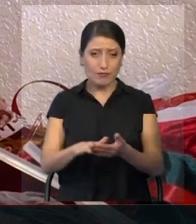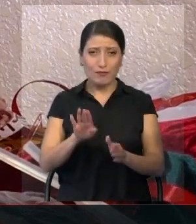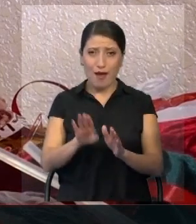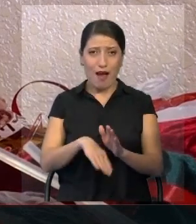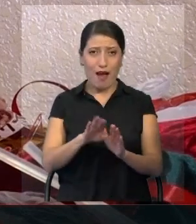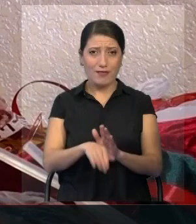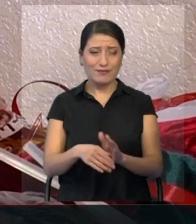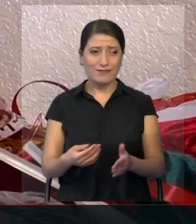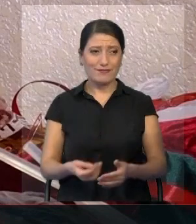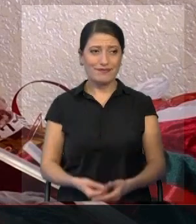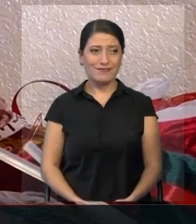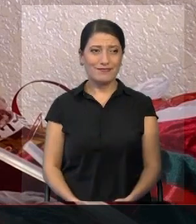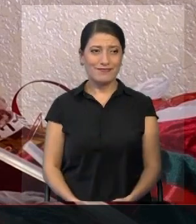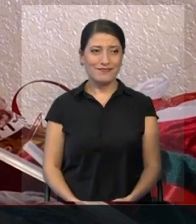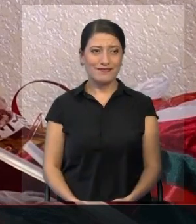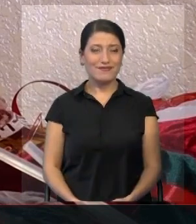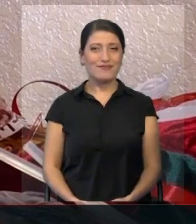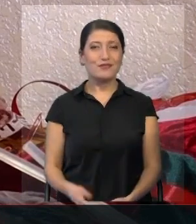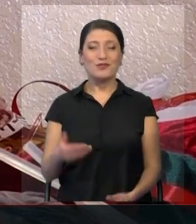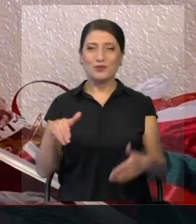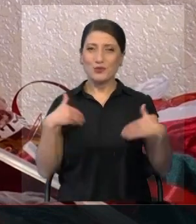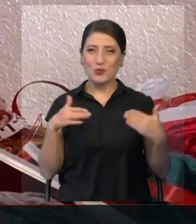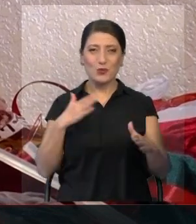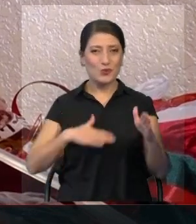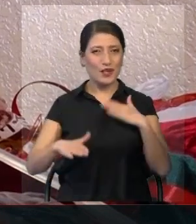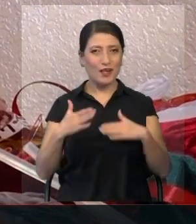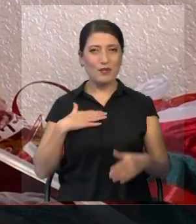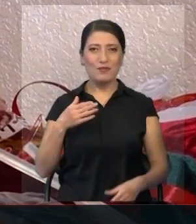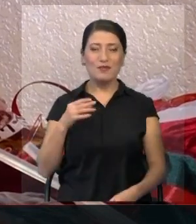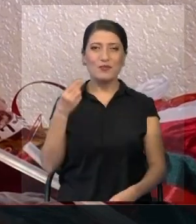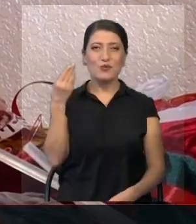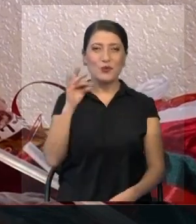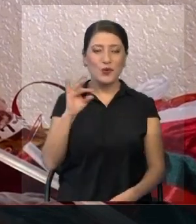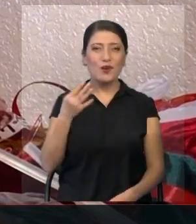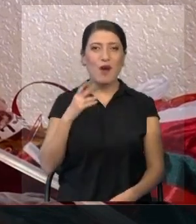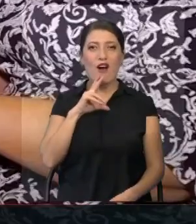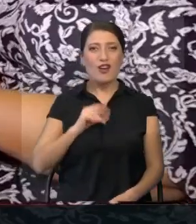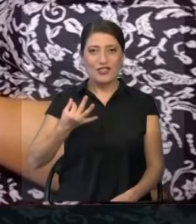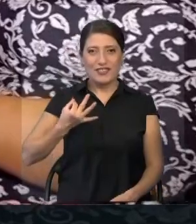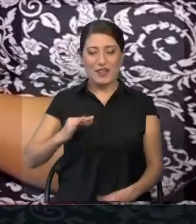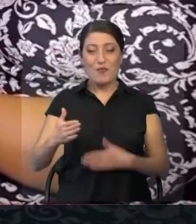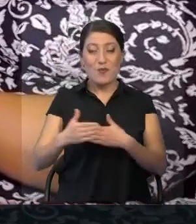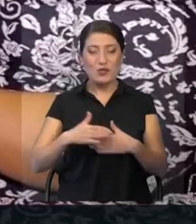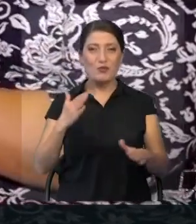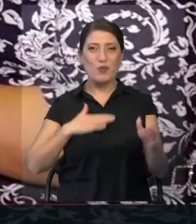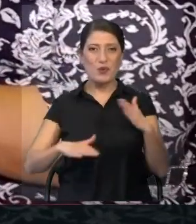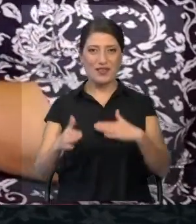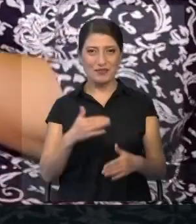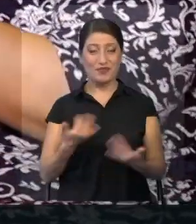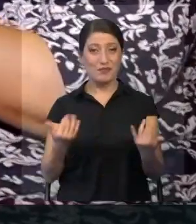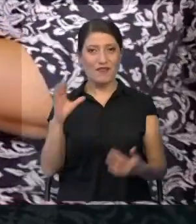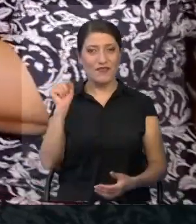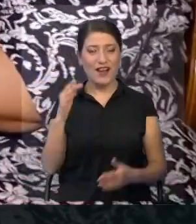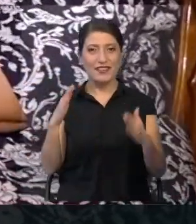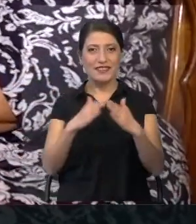Եսի ծախսի։ Ու տենց ուրախանում եմ, որ իմ երեխեքին մի հատ մոտենում եմ, ուրախացնում եմ։ Հիմա Վալիայի